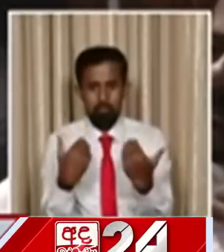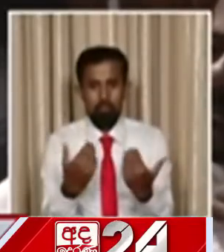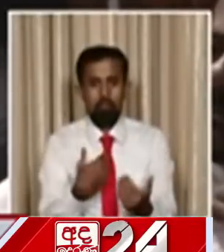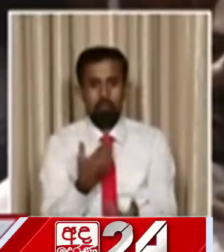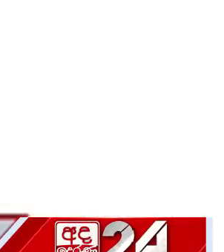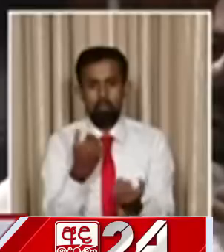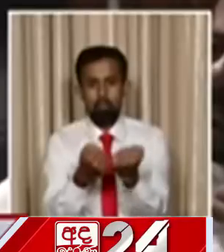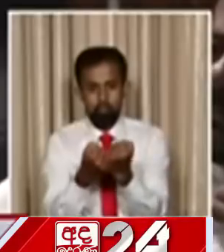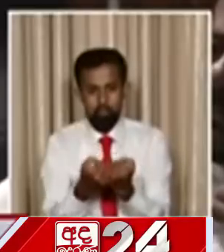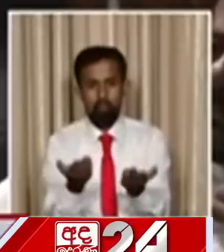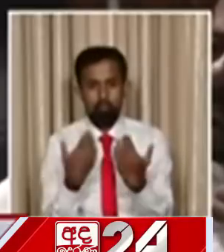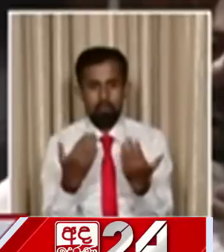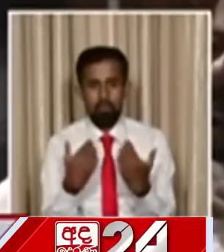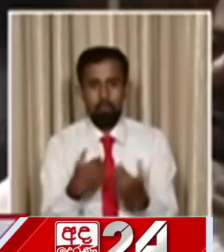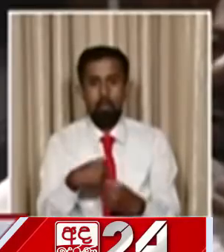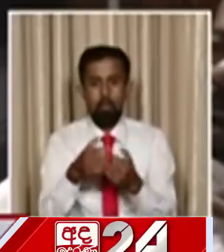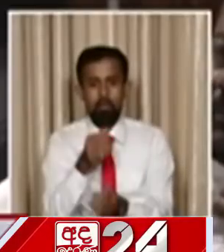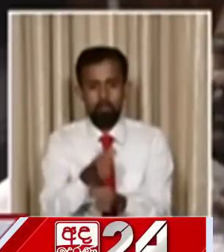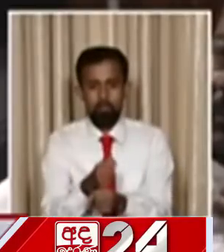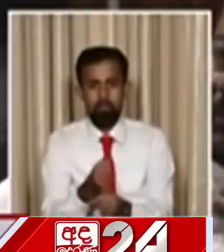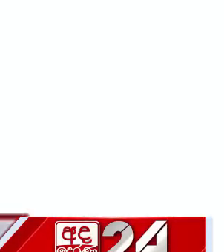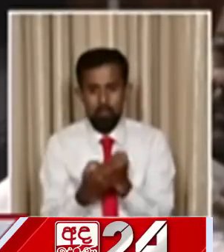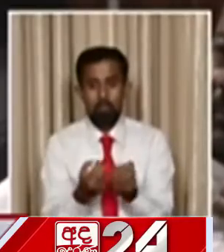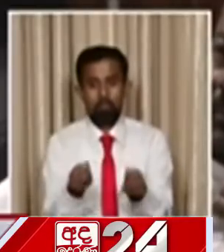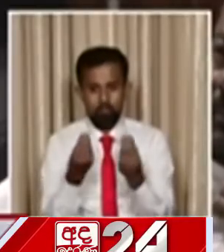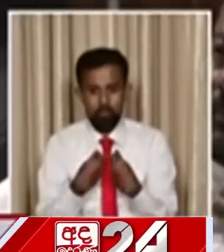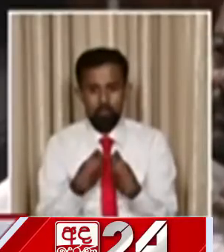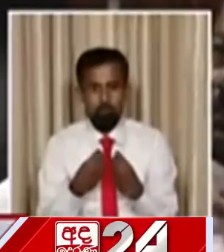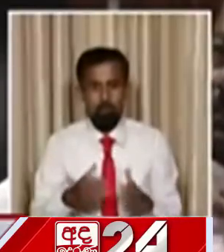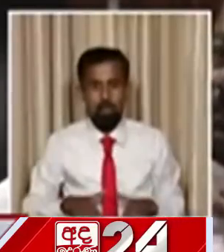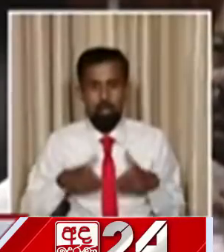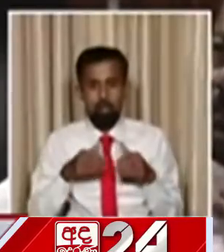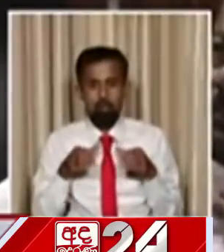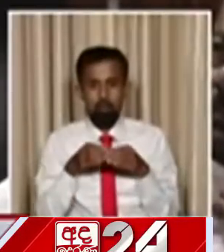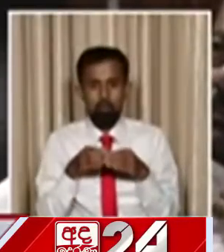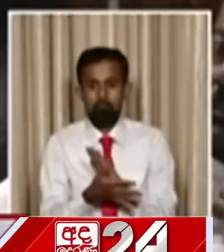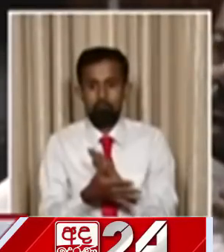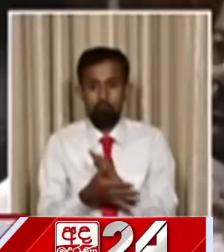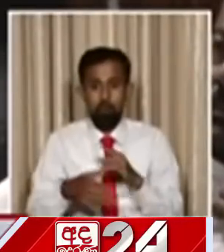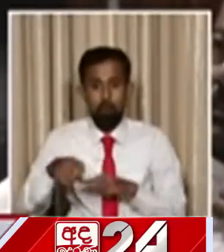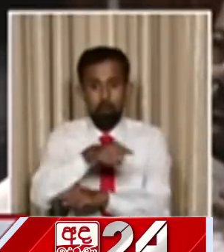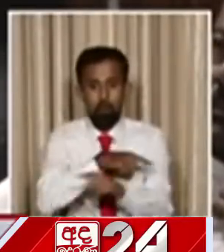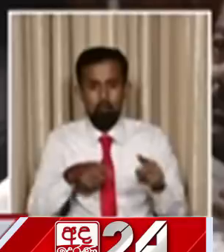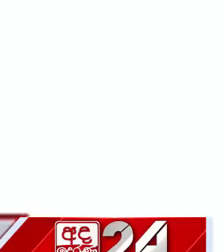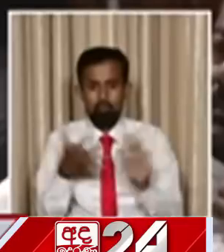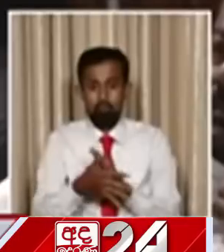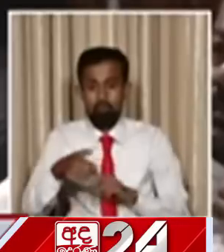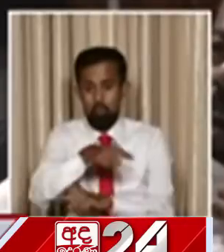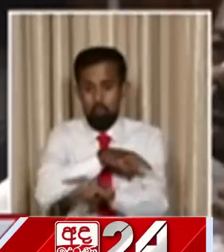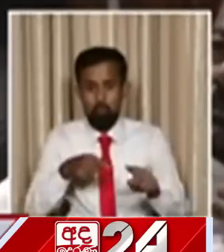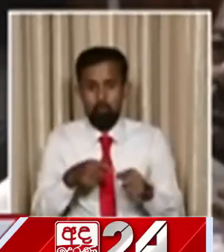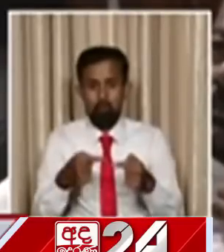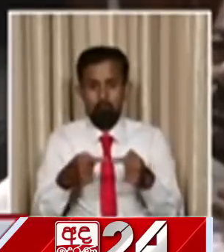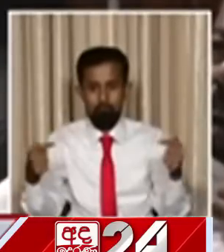තරම් ආධාර දෙන්න. මොන රජයක් තිබ්බත් ආධාර දෙන්න. හැබැයි මේ සෞඛ්‍ය අංශයේ ප්‍රමුඛ කරගත්ත දූෂණ වලල්ලට